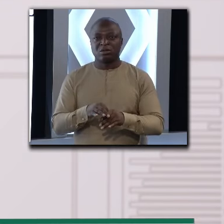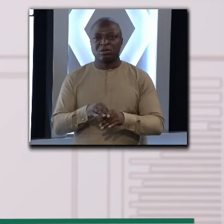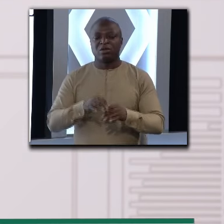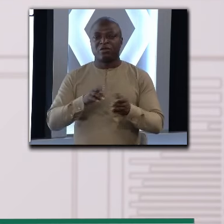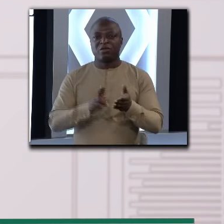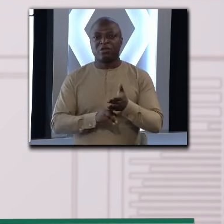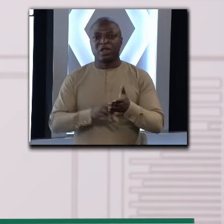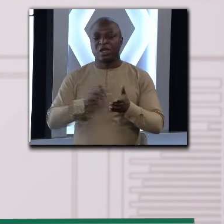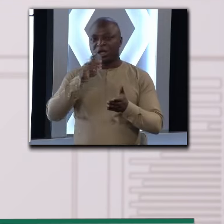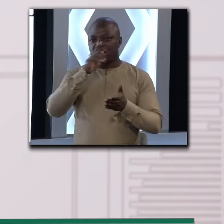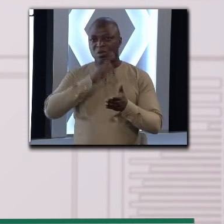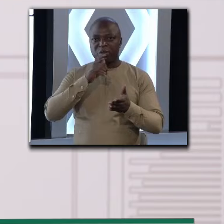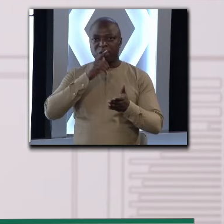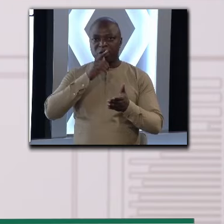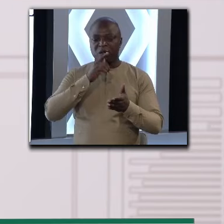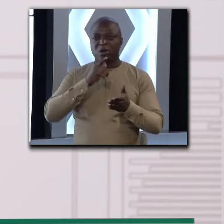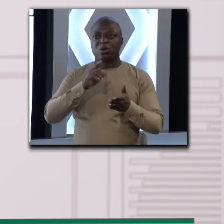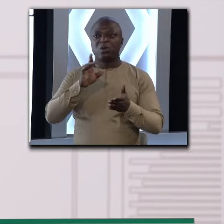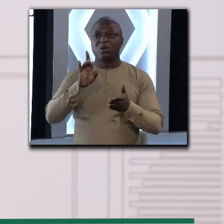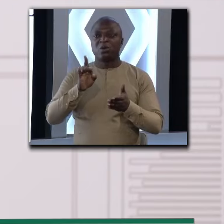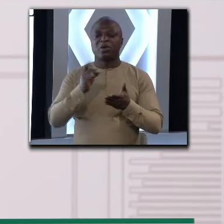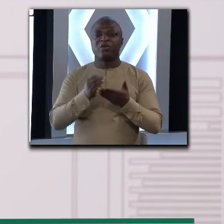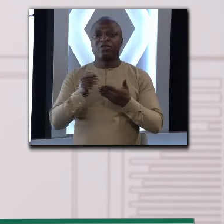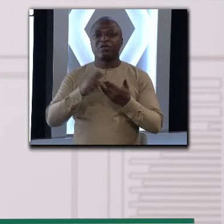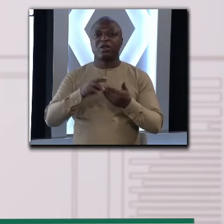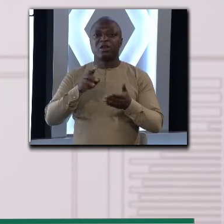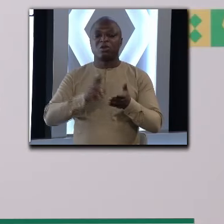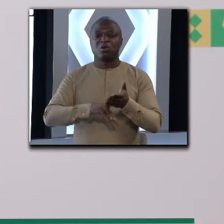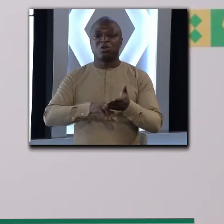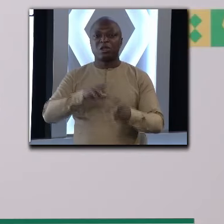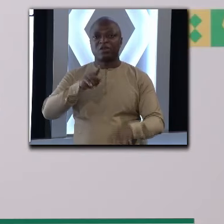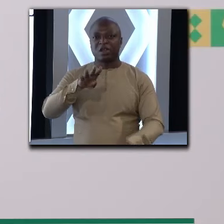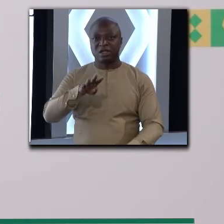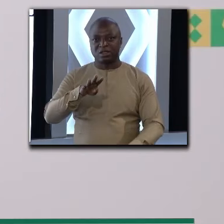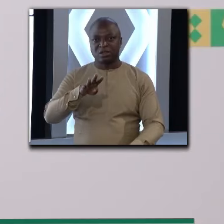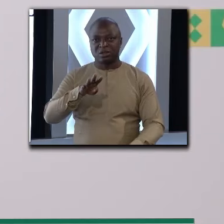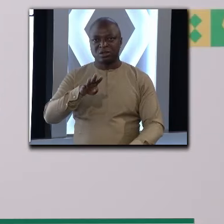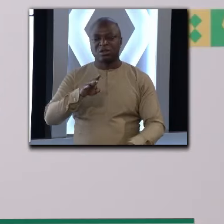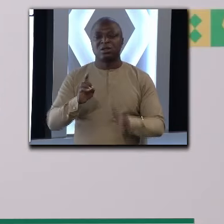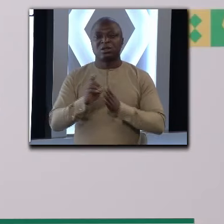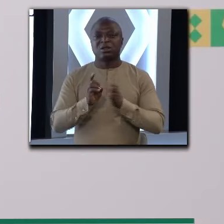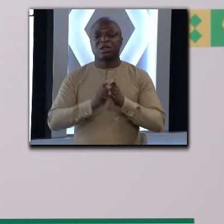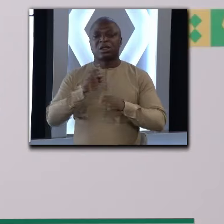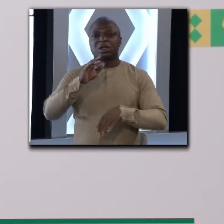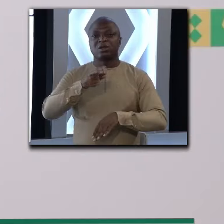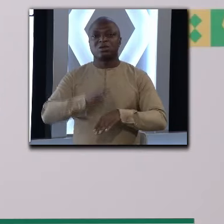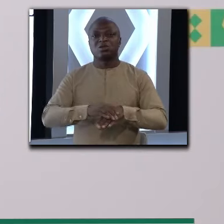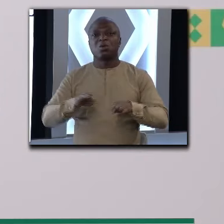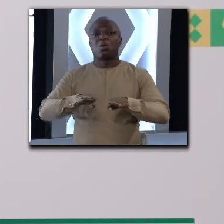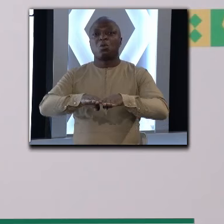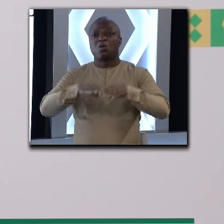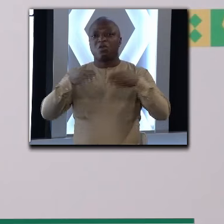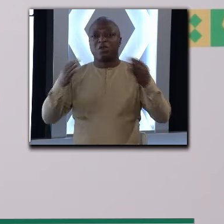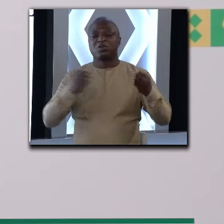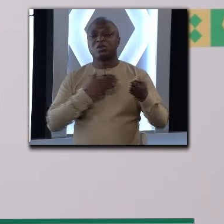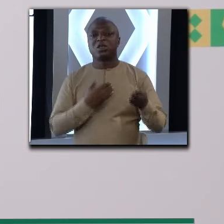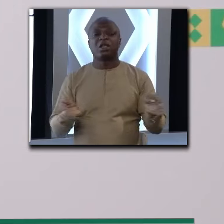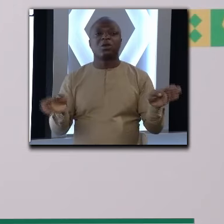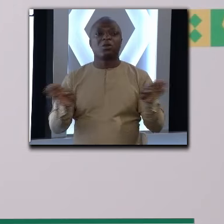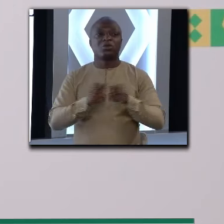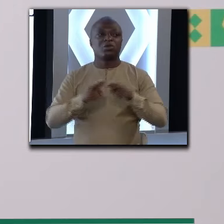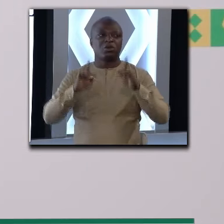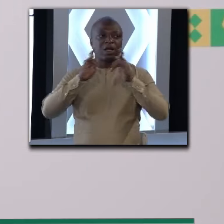Fait à Lomé, le 8 février 2024. Décret portant ouverture et clôture